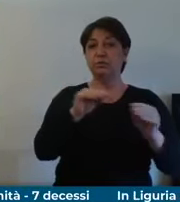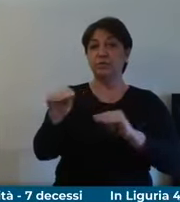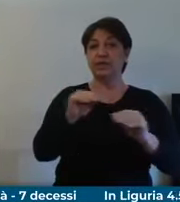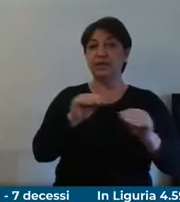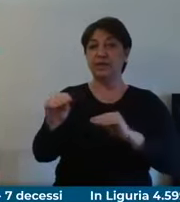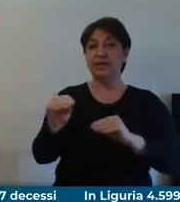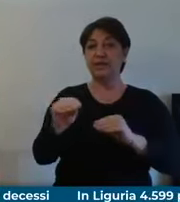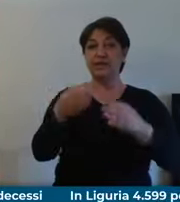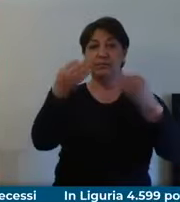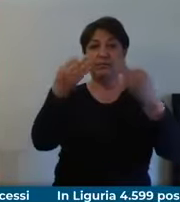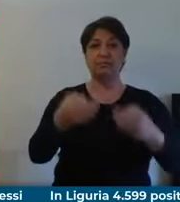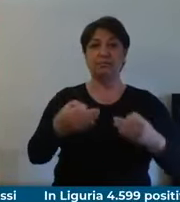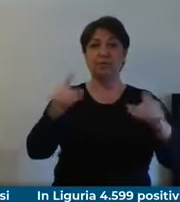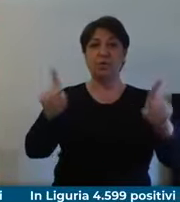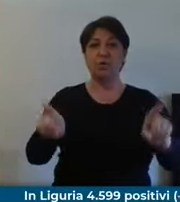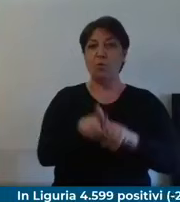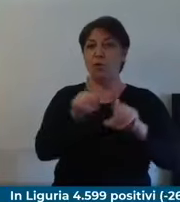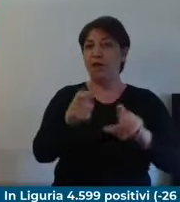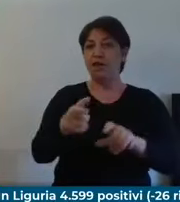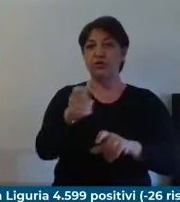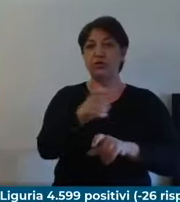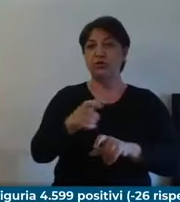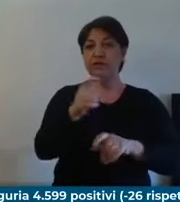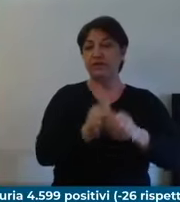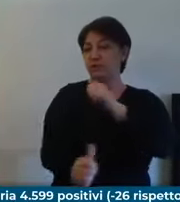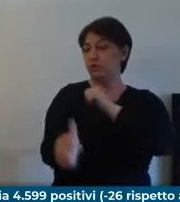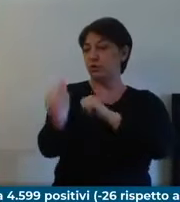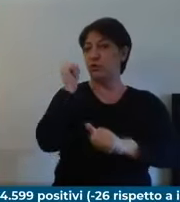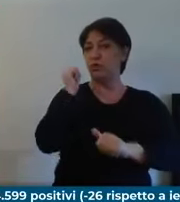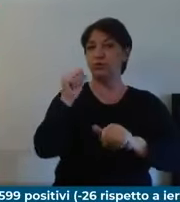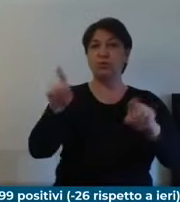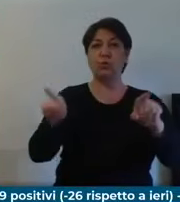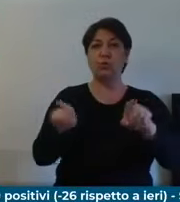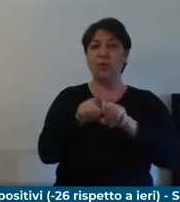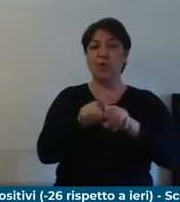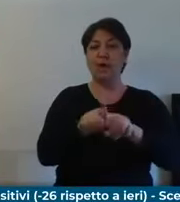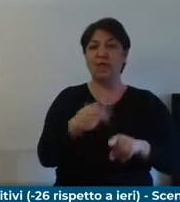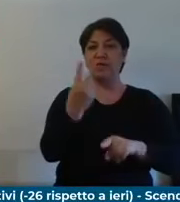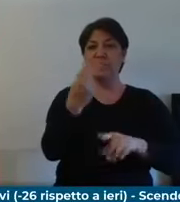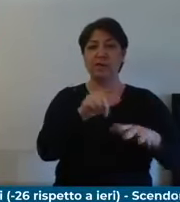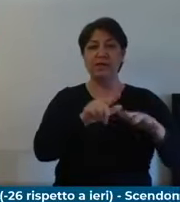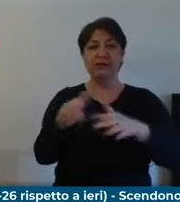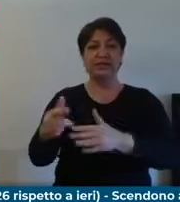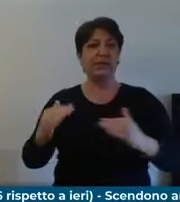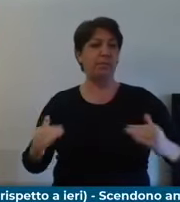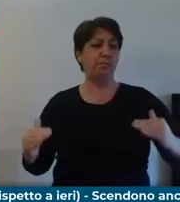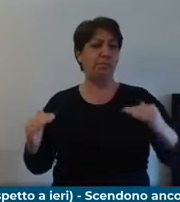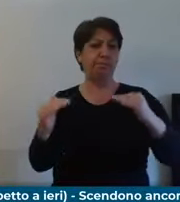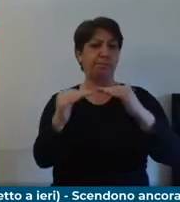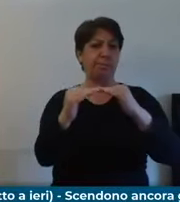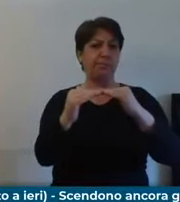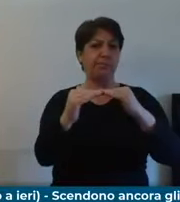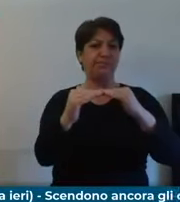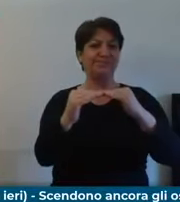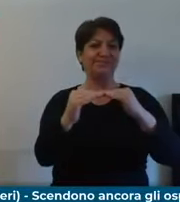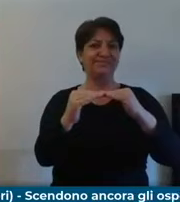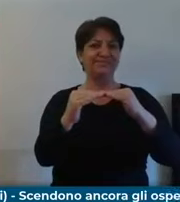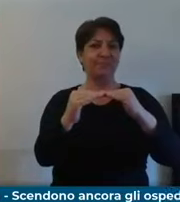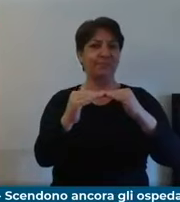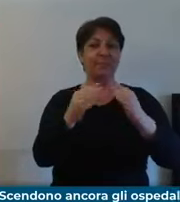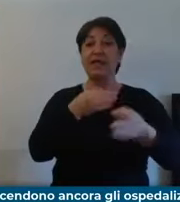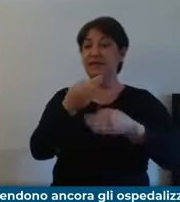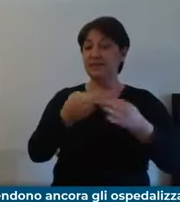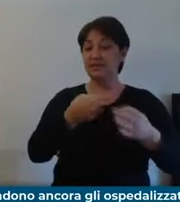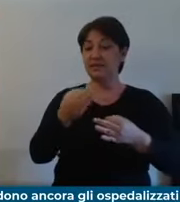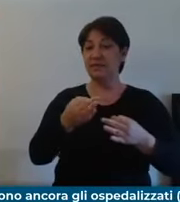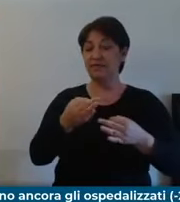esattamente uguali a quelli di giovedì scorso, quindi questa è una buona notizia, perché vuol dire che nonostante ci siano state più aperture per lavoro durante questa